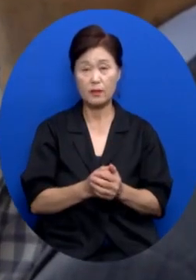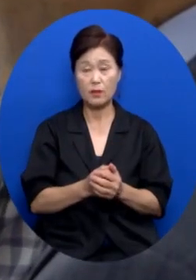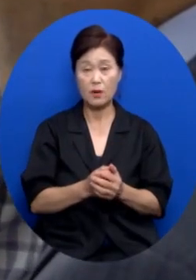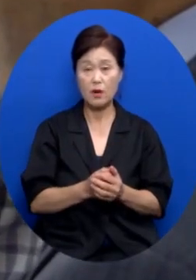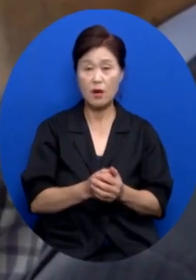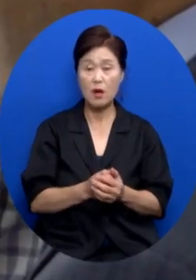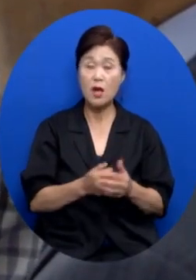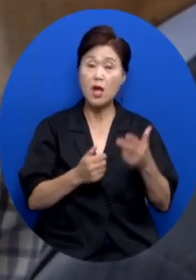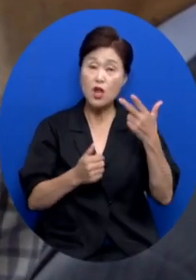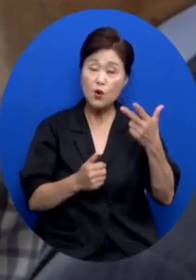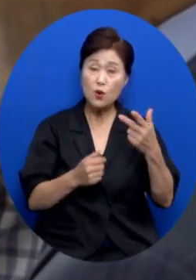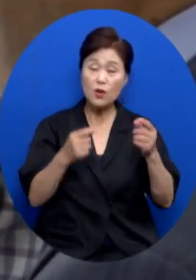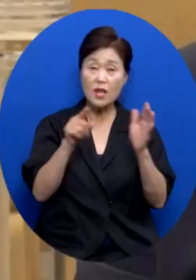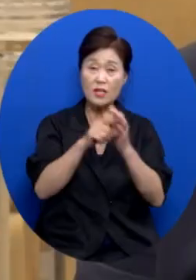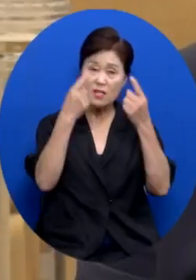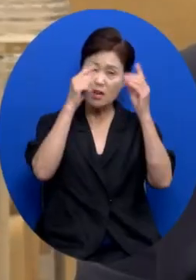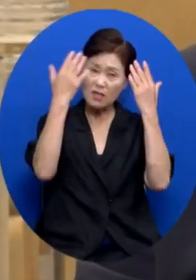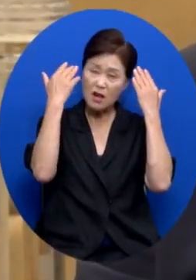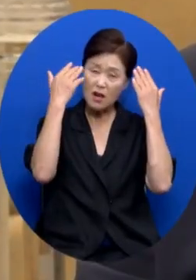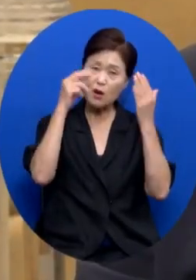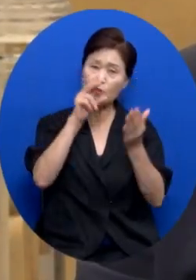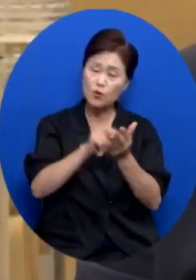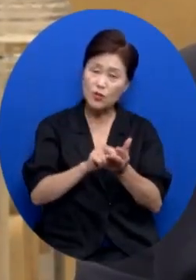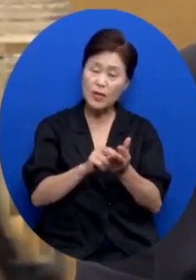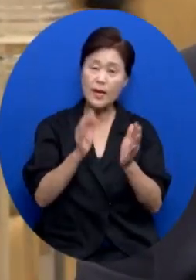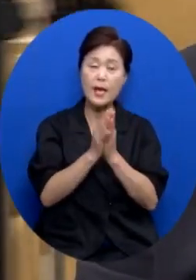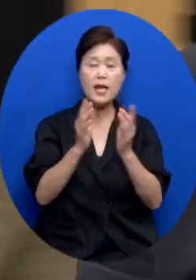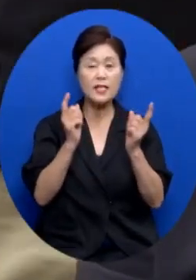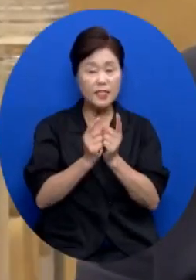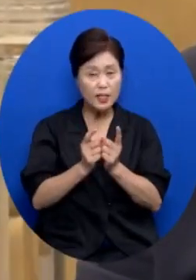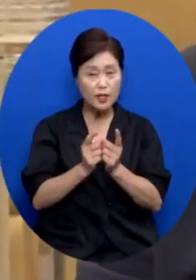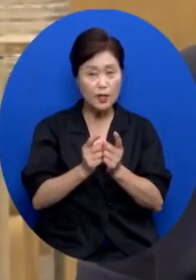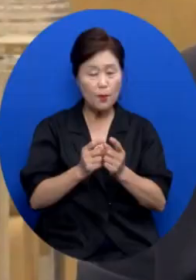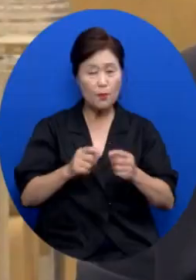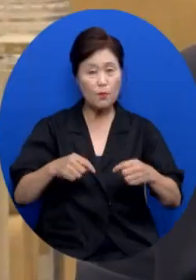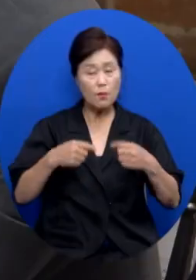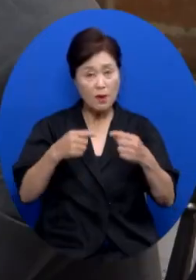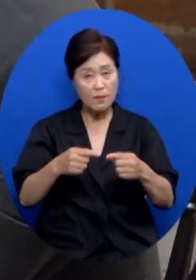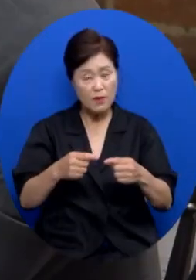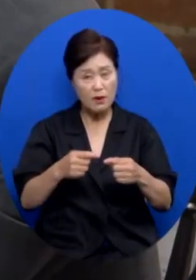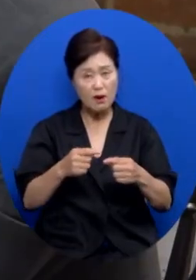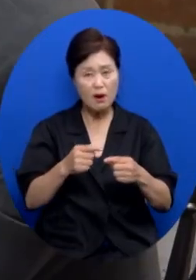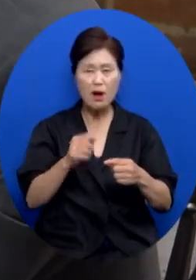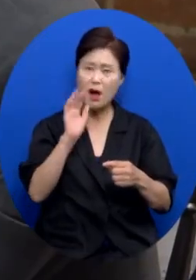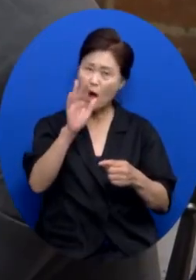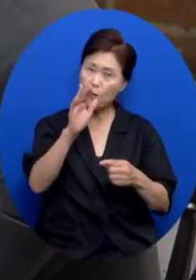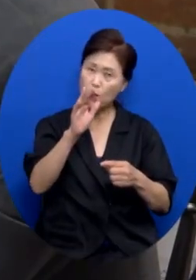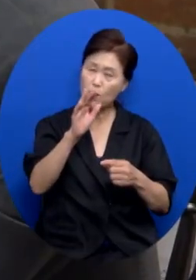통합총회가 7개 신학대학 문제에 직접 수술에 나설 것으로 예상되는 가운데 향후